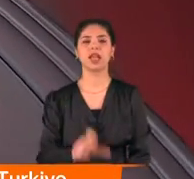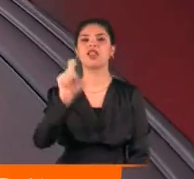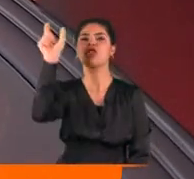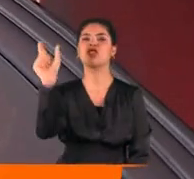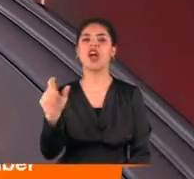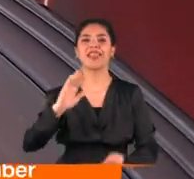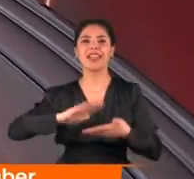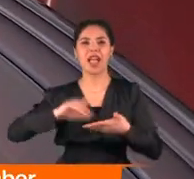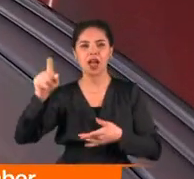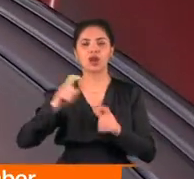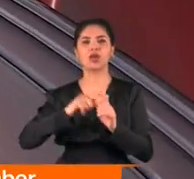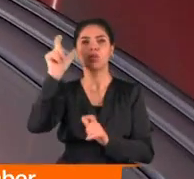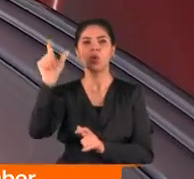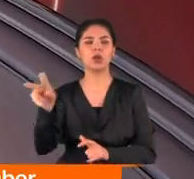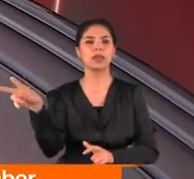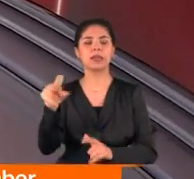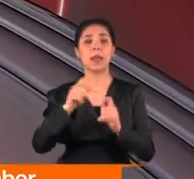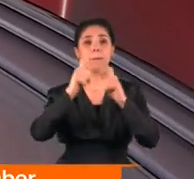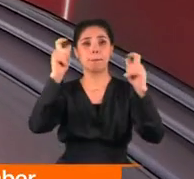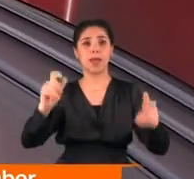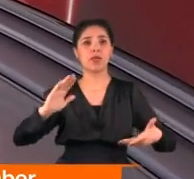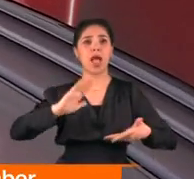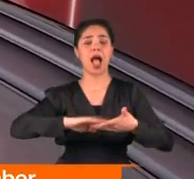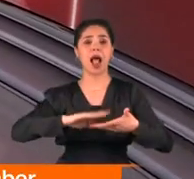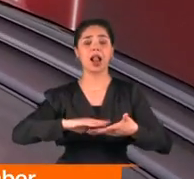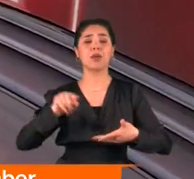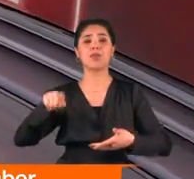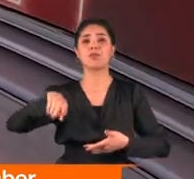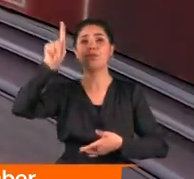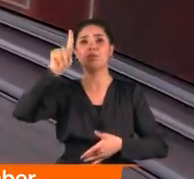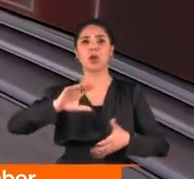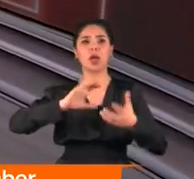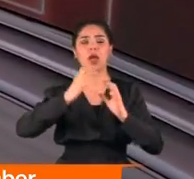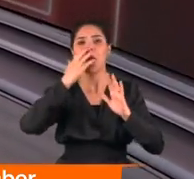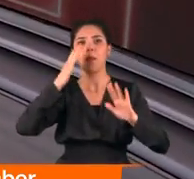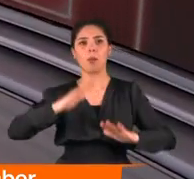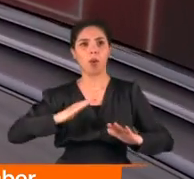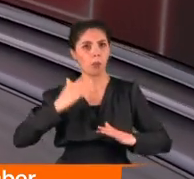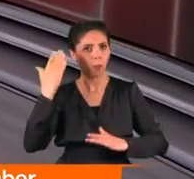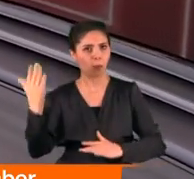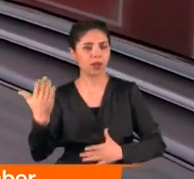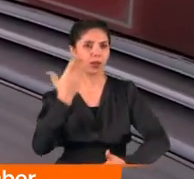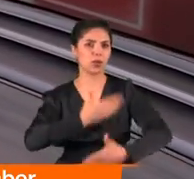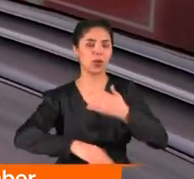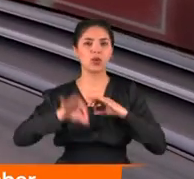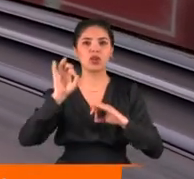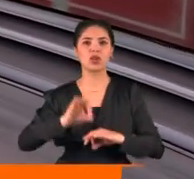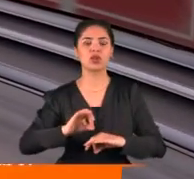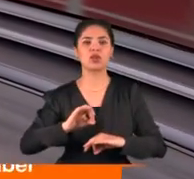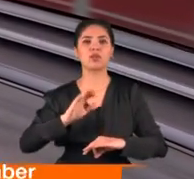Canan Marangöz ve Gökhan Aktaş Beylikdüzü'nde arkadaşlarımız bugün gün boyu kar nöbetindeydiler ve yoruldular tabii